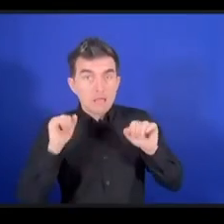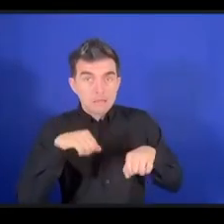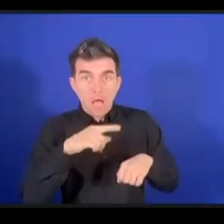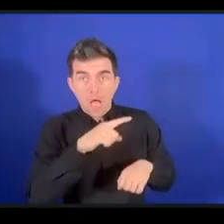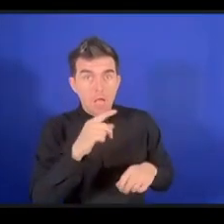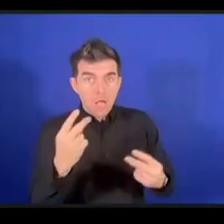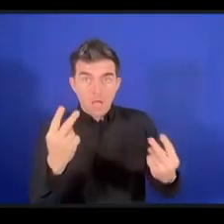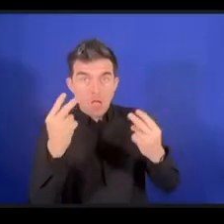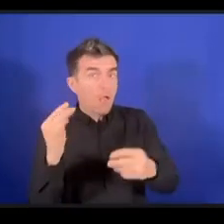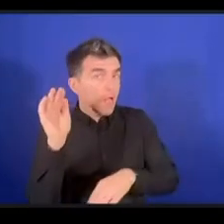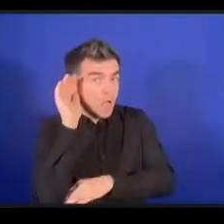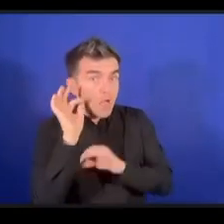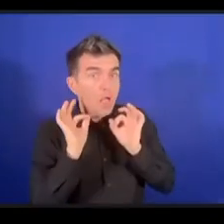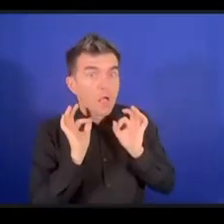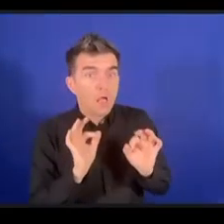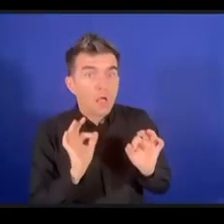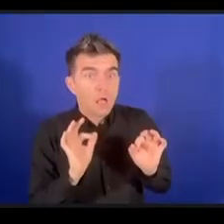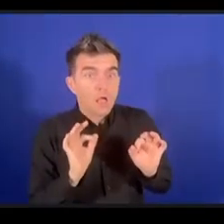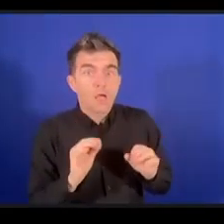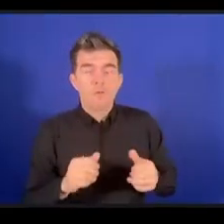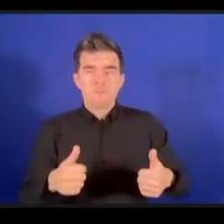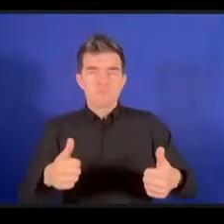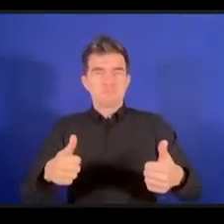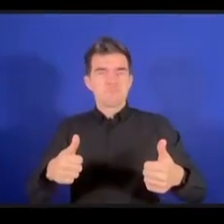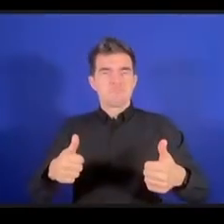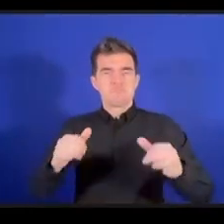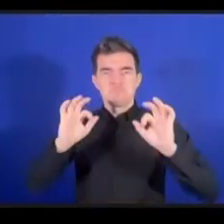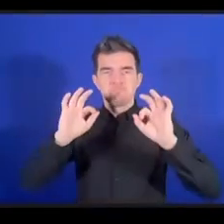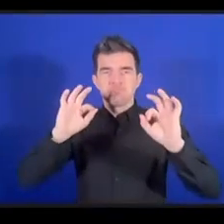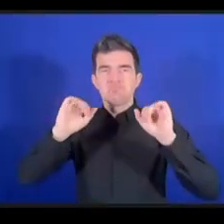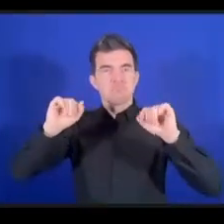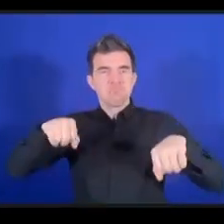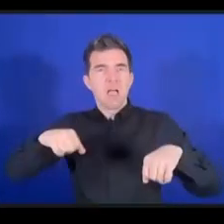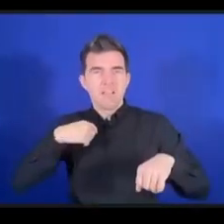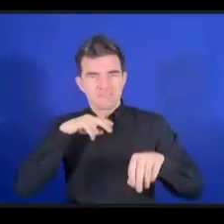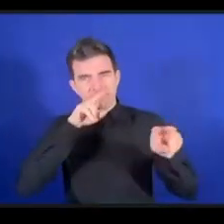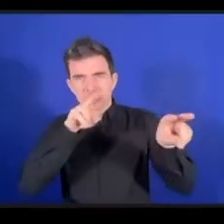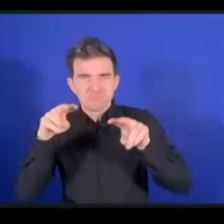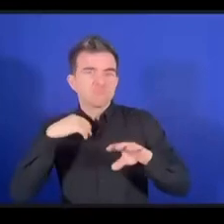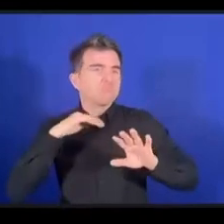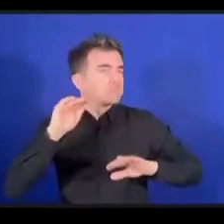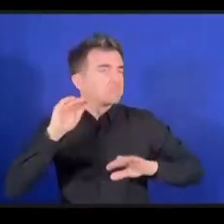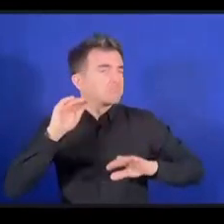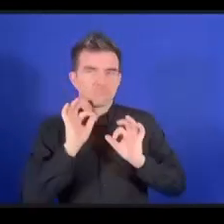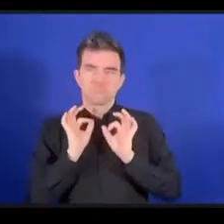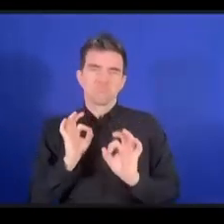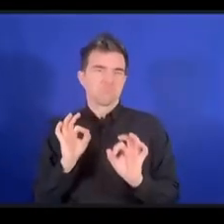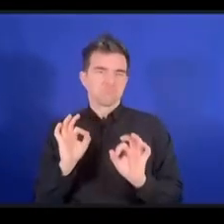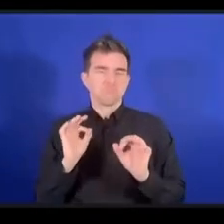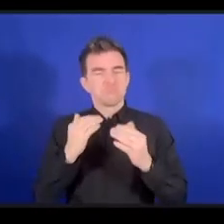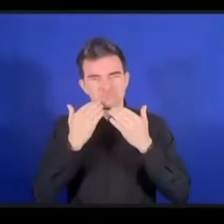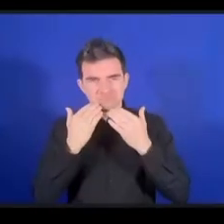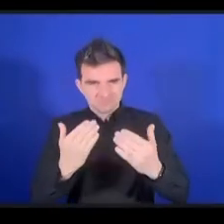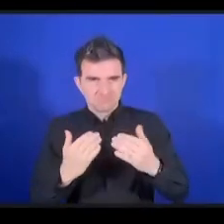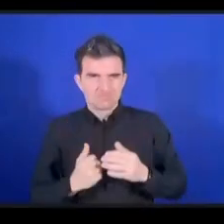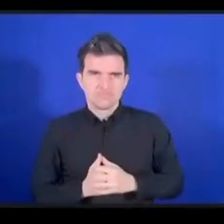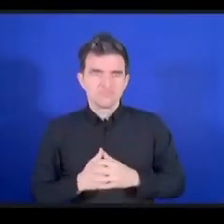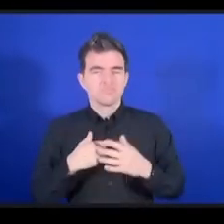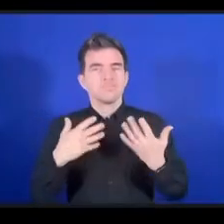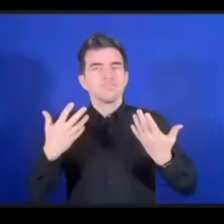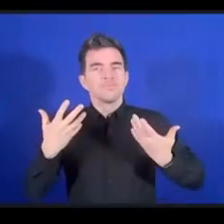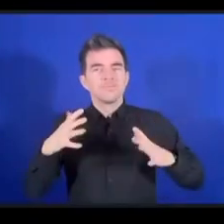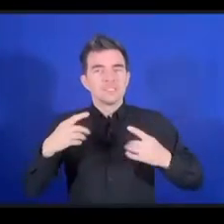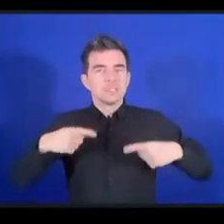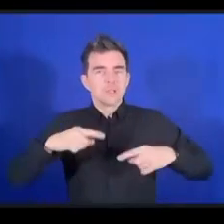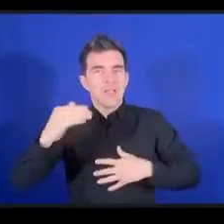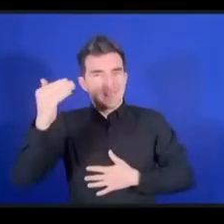你们能听到我吧？是的，是的，没问题。好的，我们讲到开